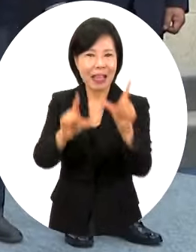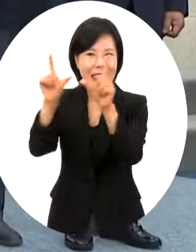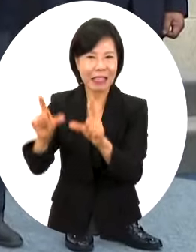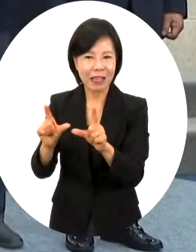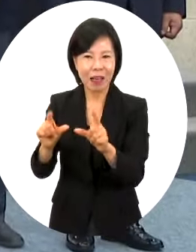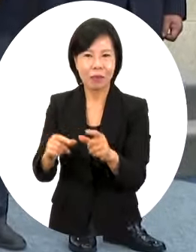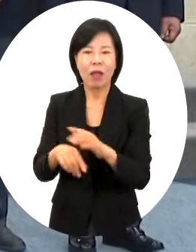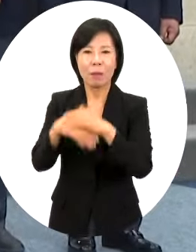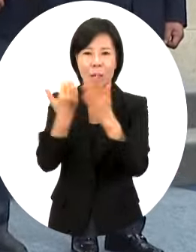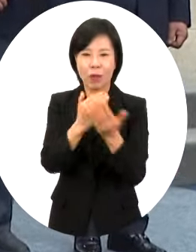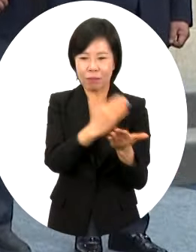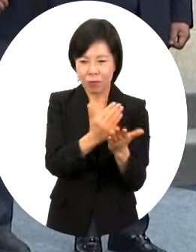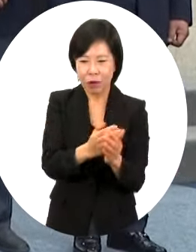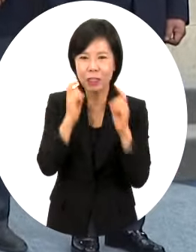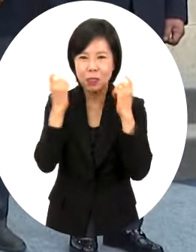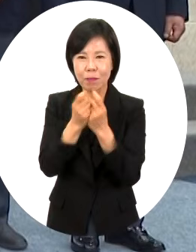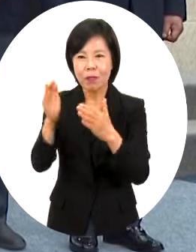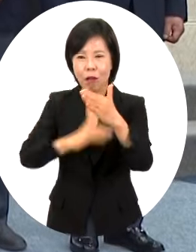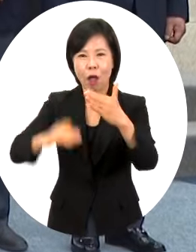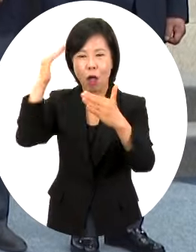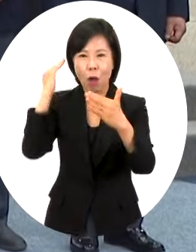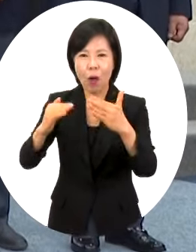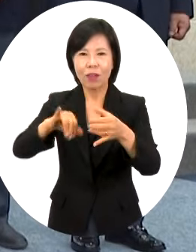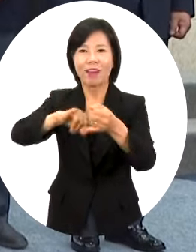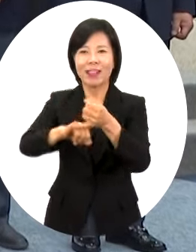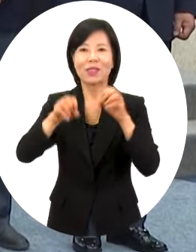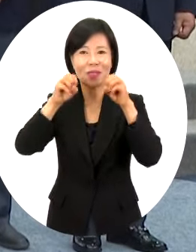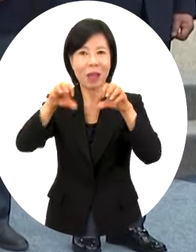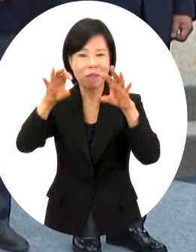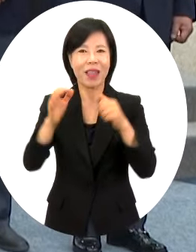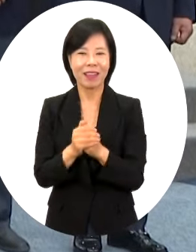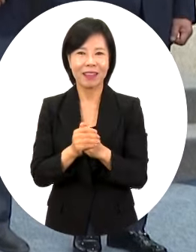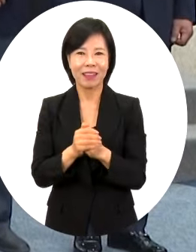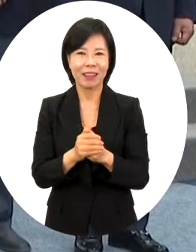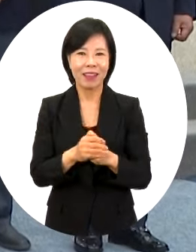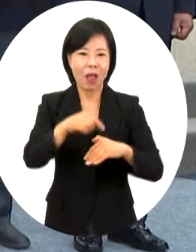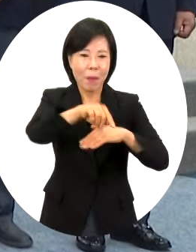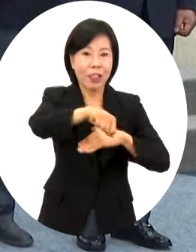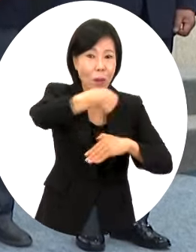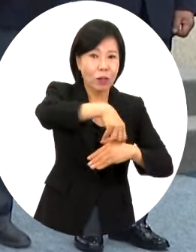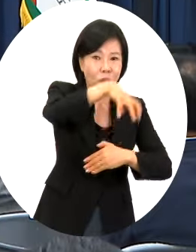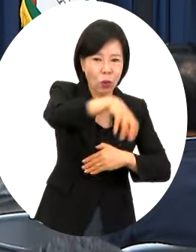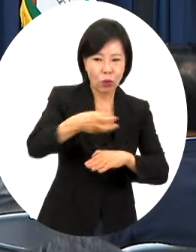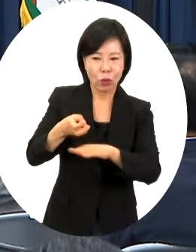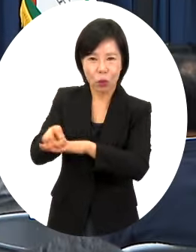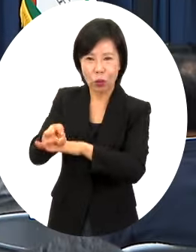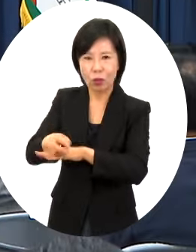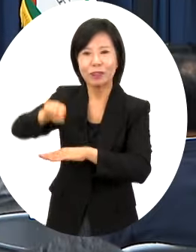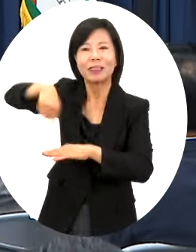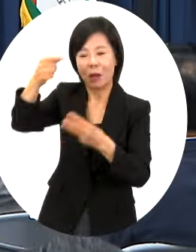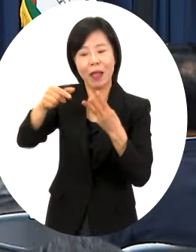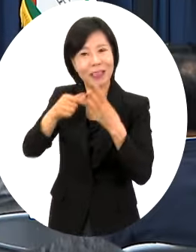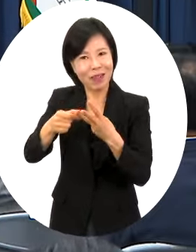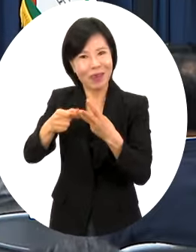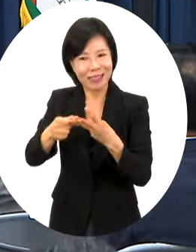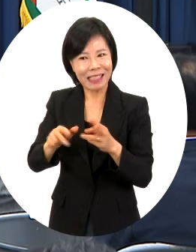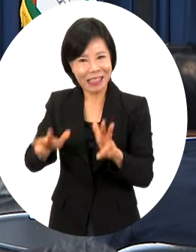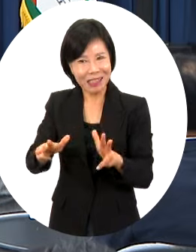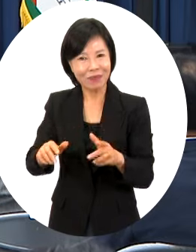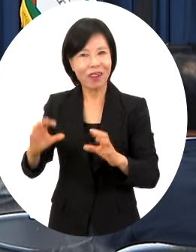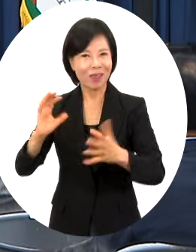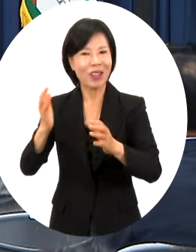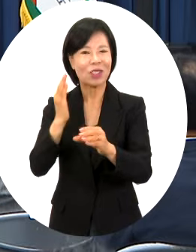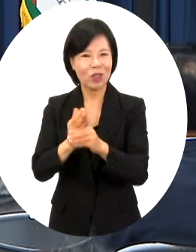존중의 약속을 전하는 민, 관 협력 실천 약속 캠페인인데요. 외식업계와 교통 분야에 이어 세